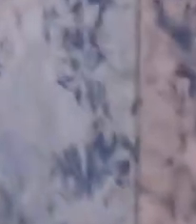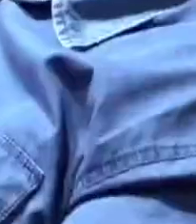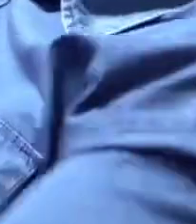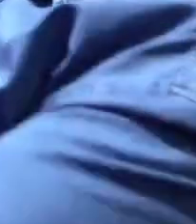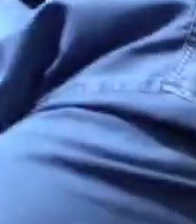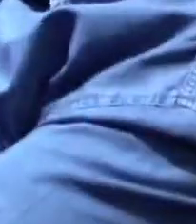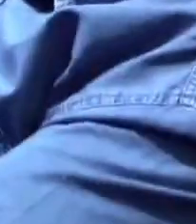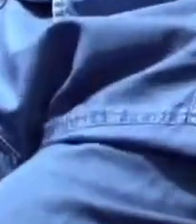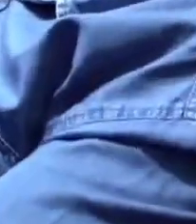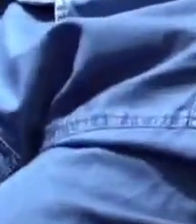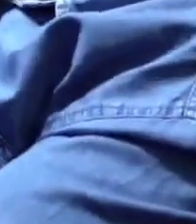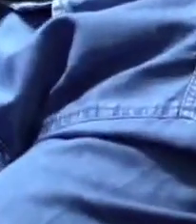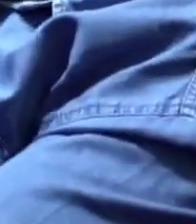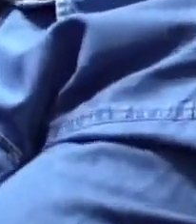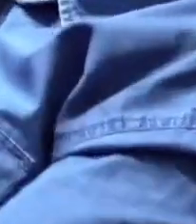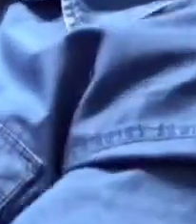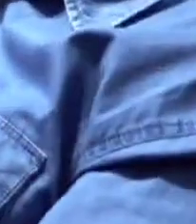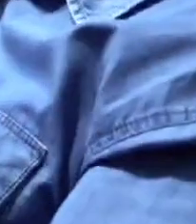makofi.